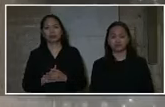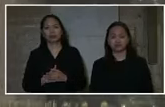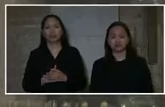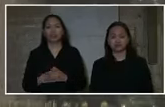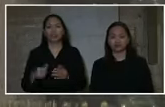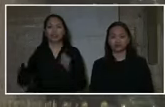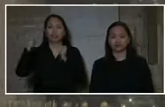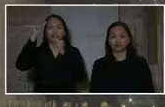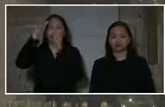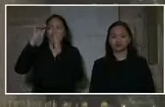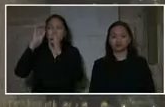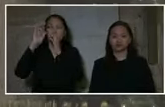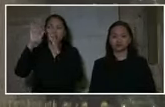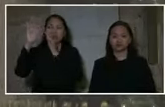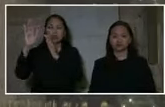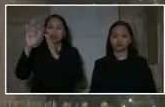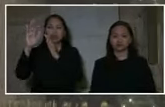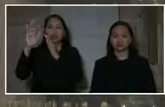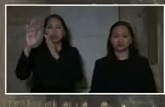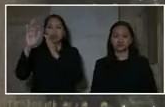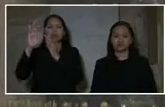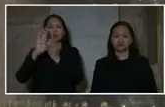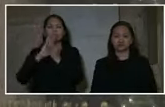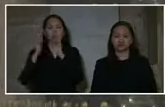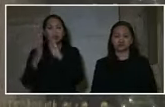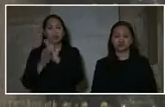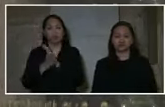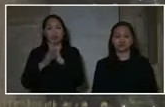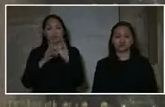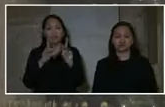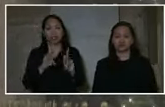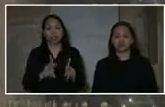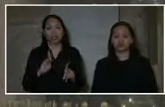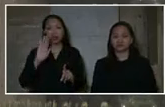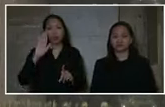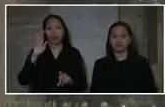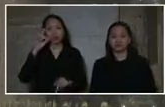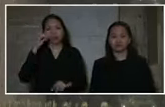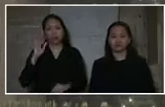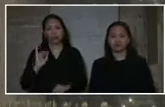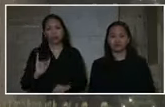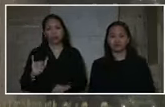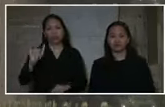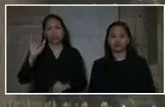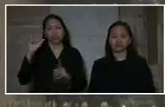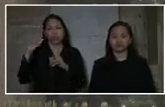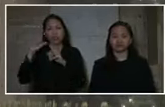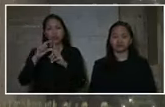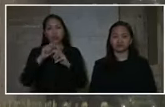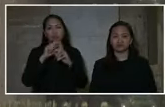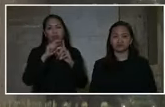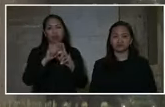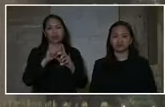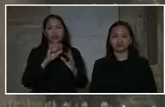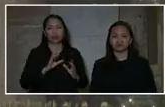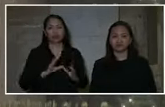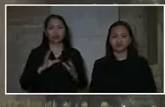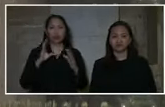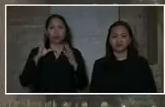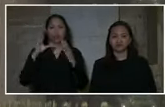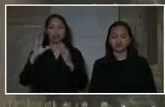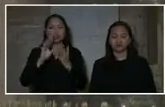Ama, naging tao ang iyong walang hanggang salita nang italaga ng Birheng Maria ang kanyang